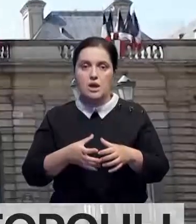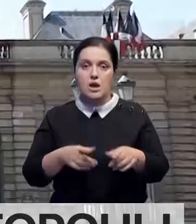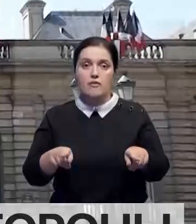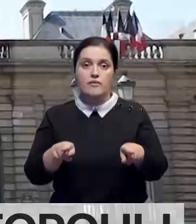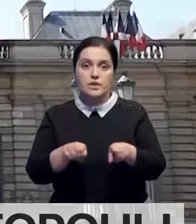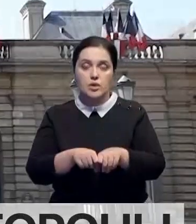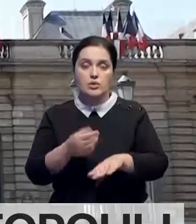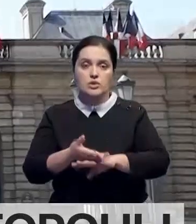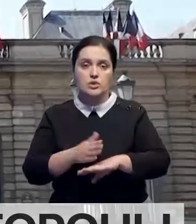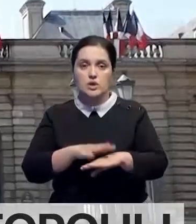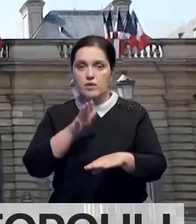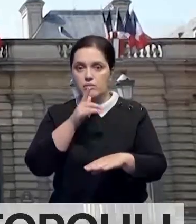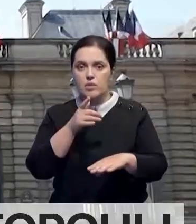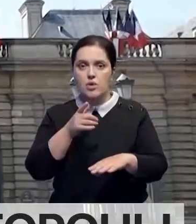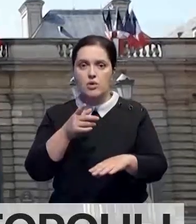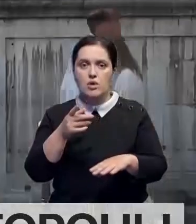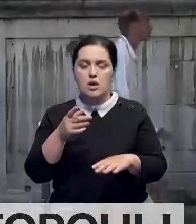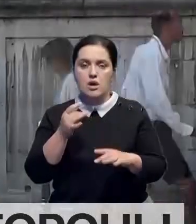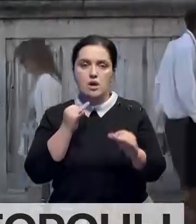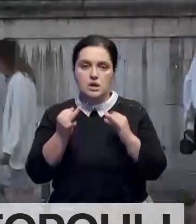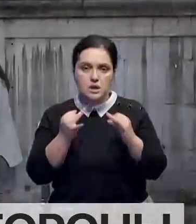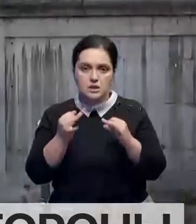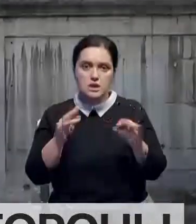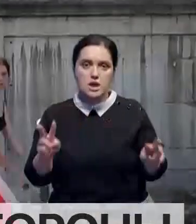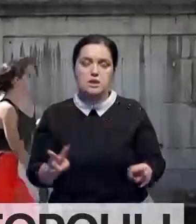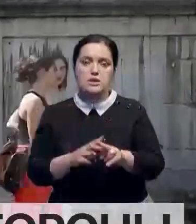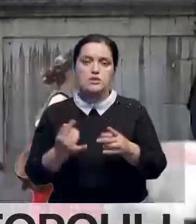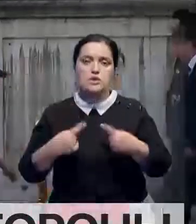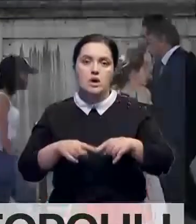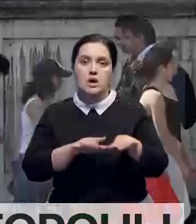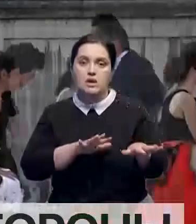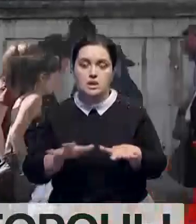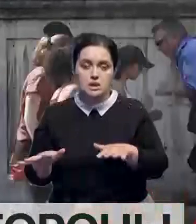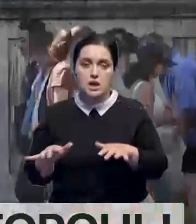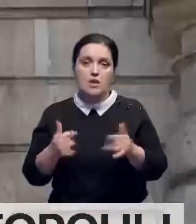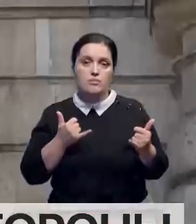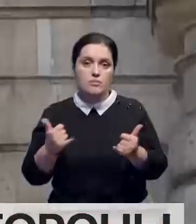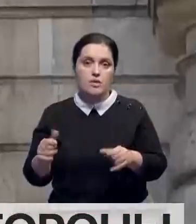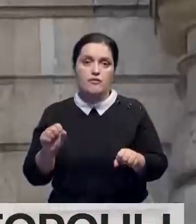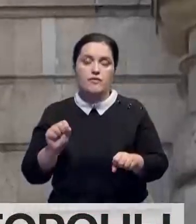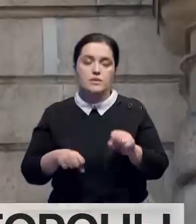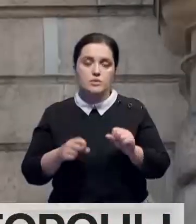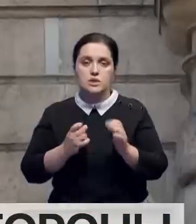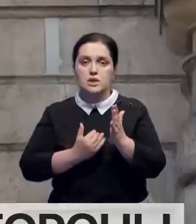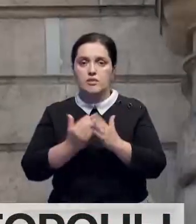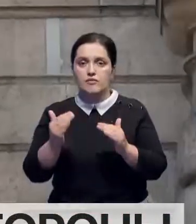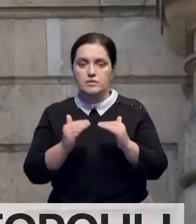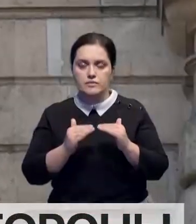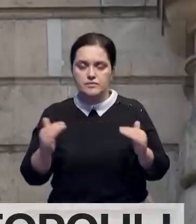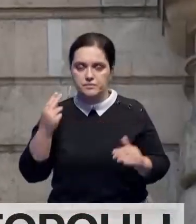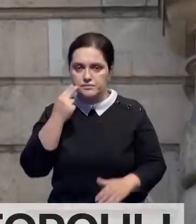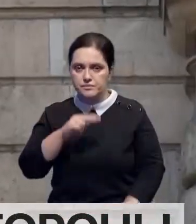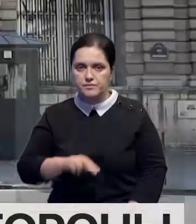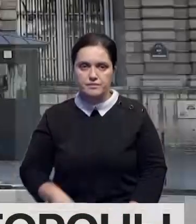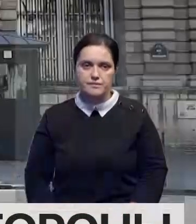отметил сенатор в такое напряжённый период очень важно садиться и разговаривать и остальное сегодня организовала эту возможность на